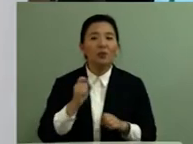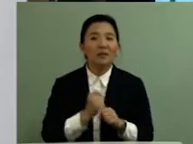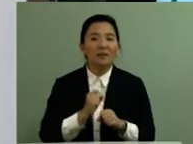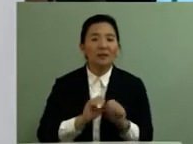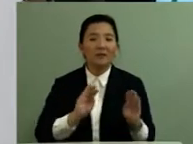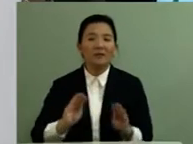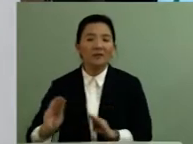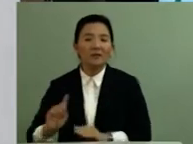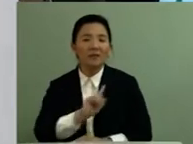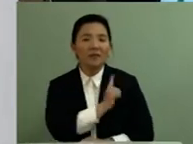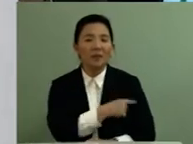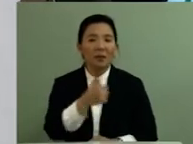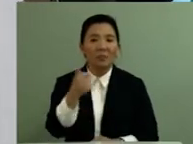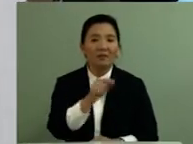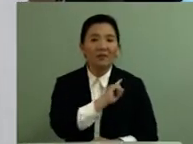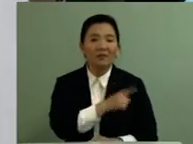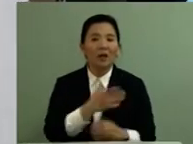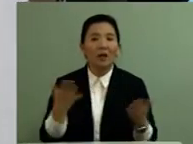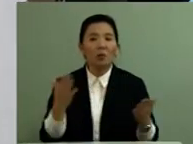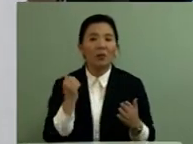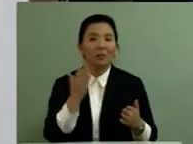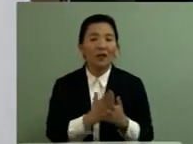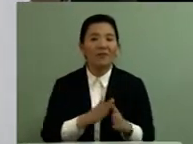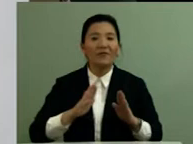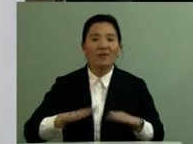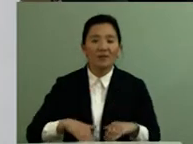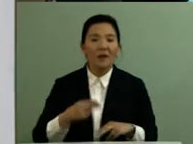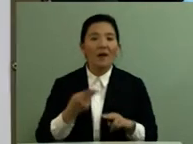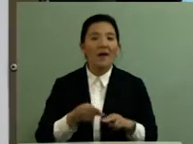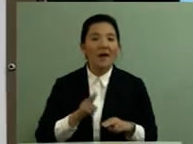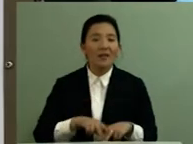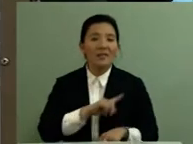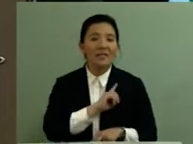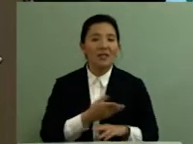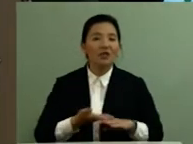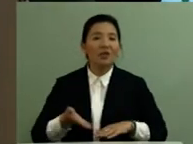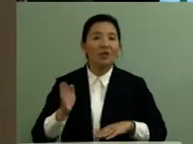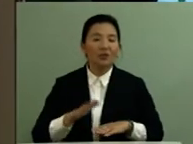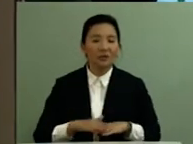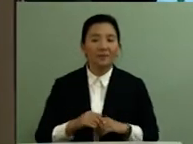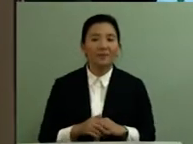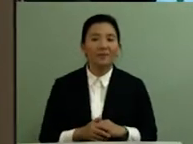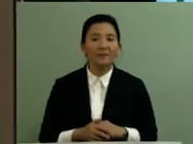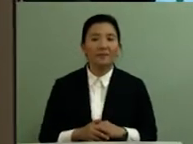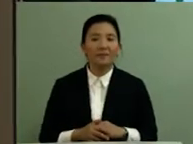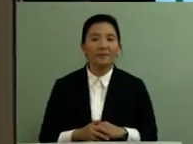раскладывать силы. Первая сила, которая направлена вниз, это сила тяжести.